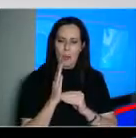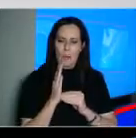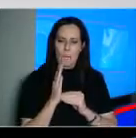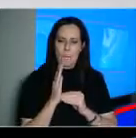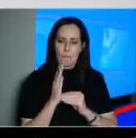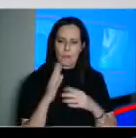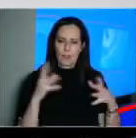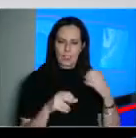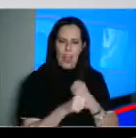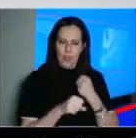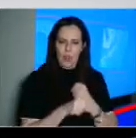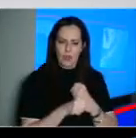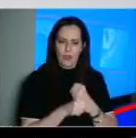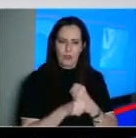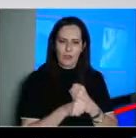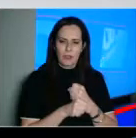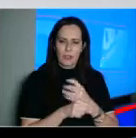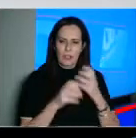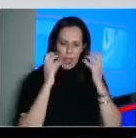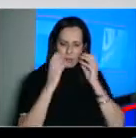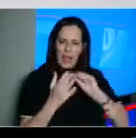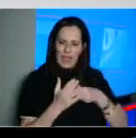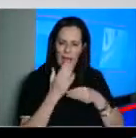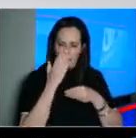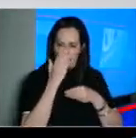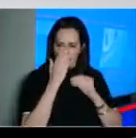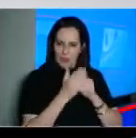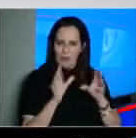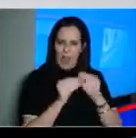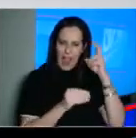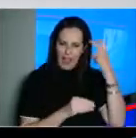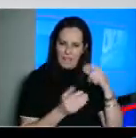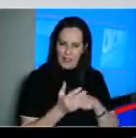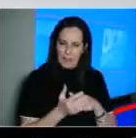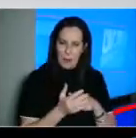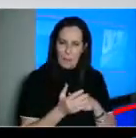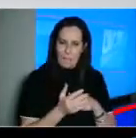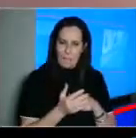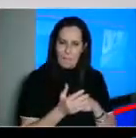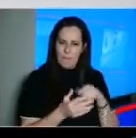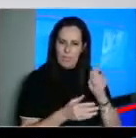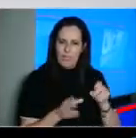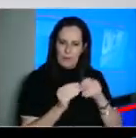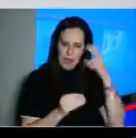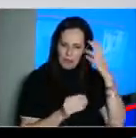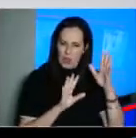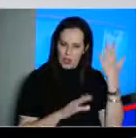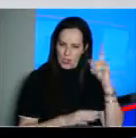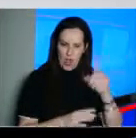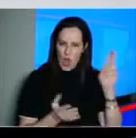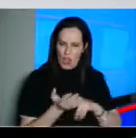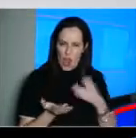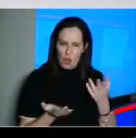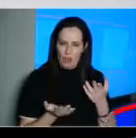של המערך, מה שנקרא, של רבין, שחתם על עם הערבים, שנכנס לכנסת עם הערבים, מה שהיה כמובן לא